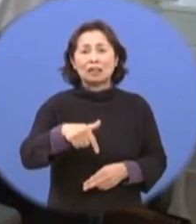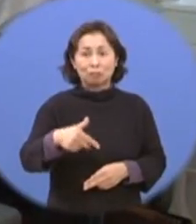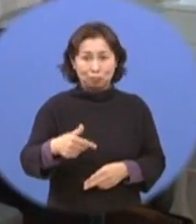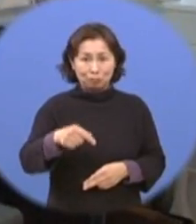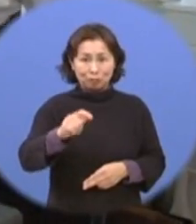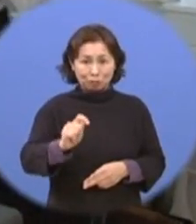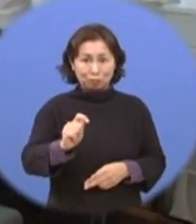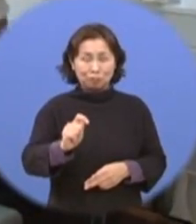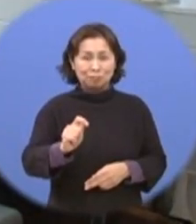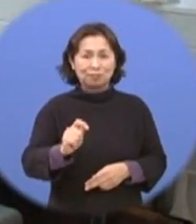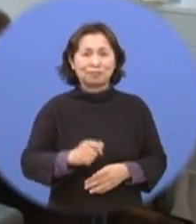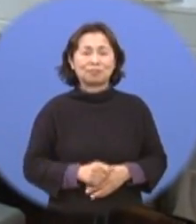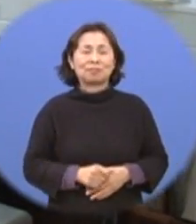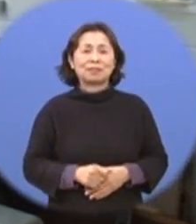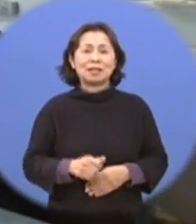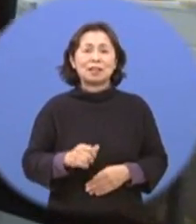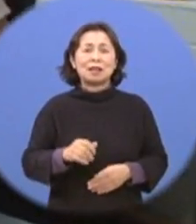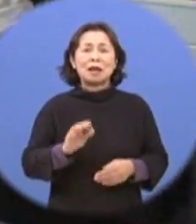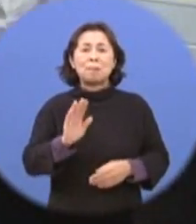た